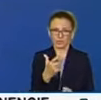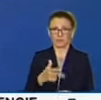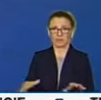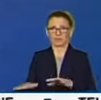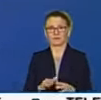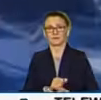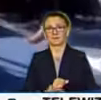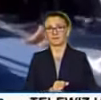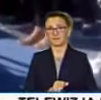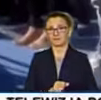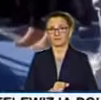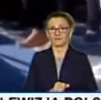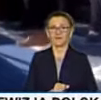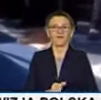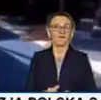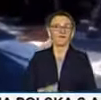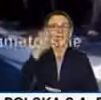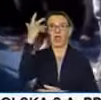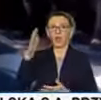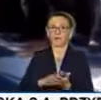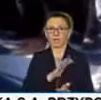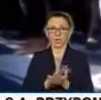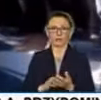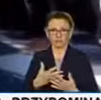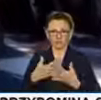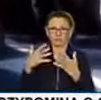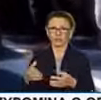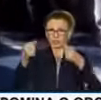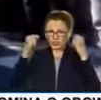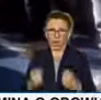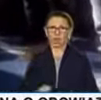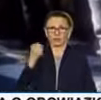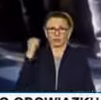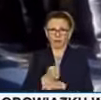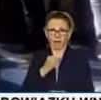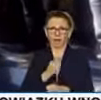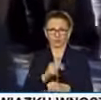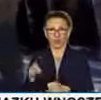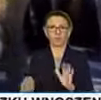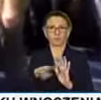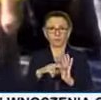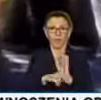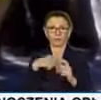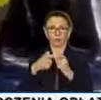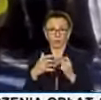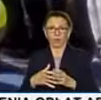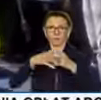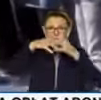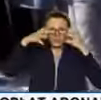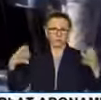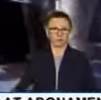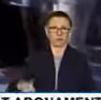Mielczarek. Wiele miesięcy poświęceń, ciężkiej pracy i odpowiednich procedur to przepis na wyhodowanie dyni